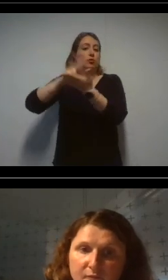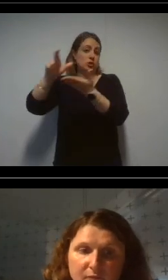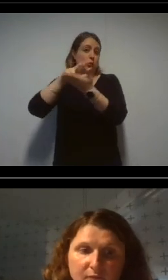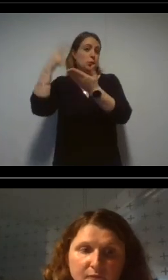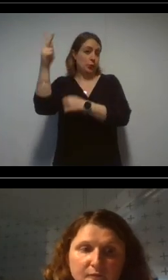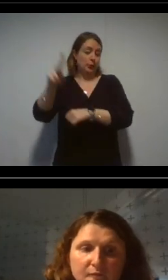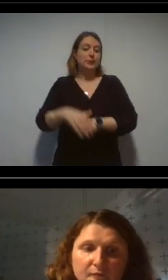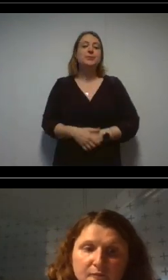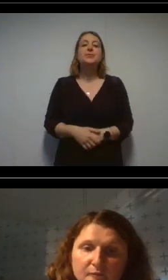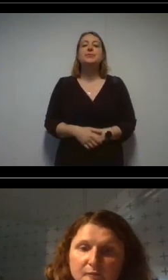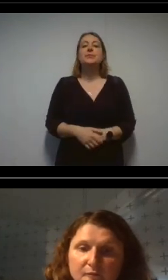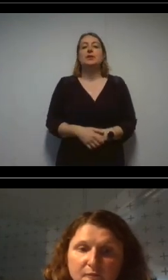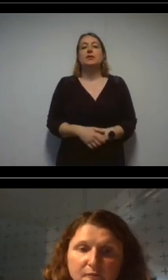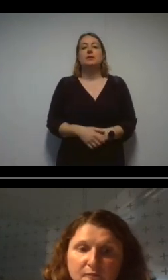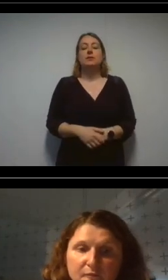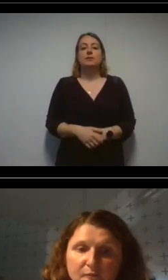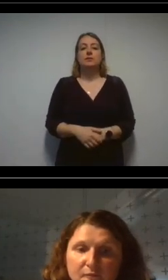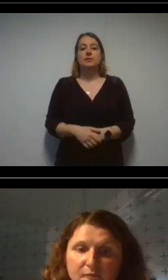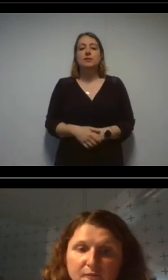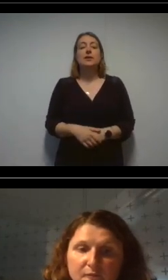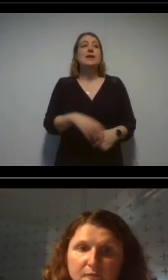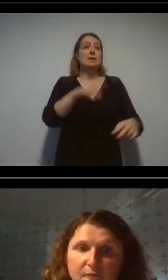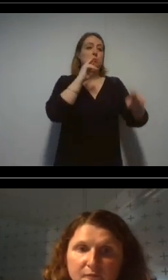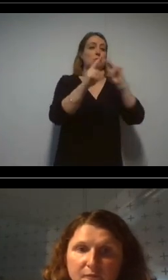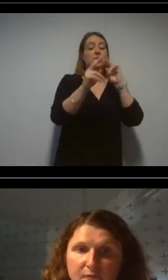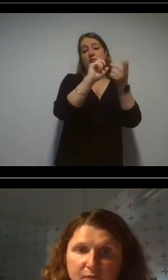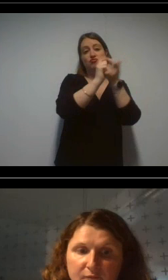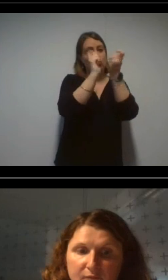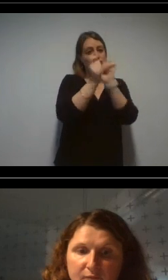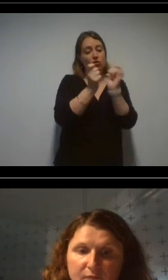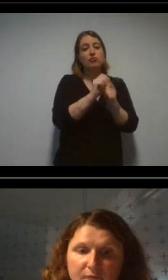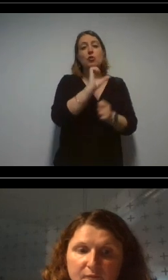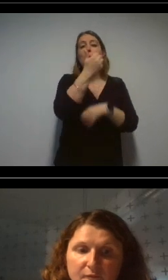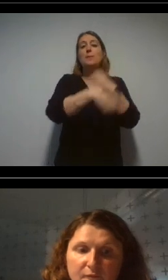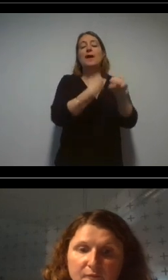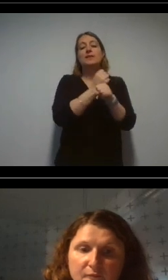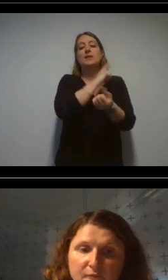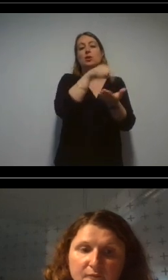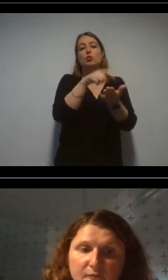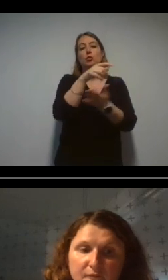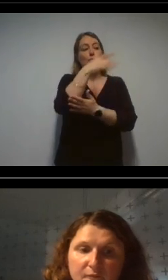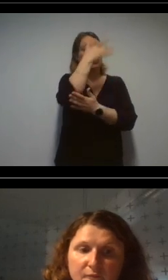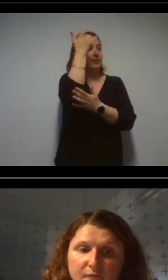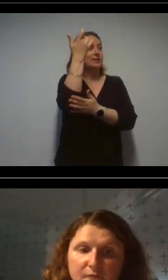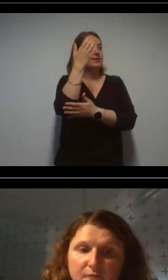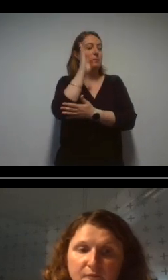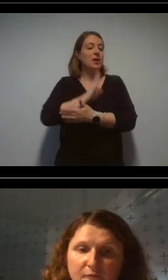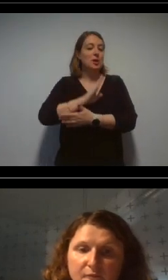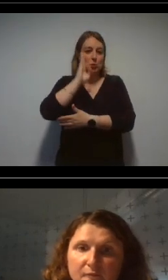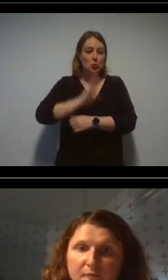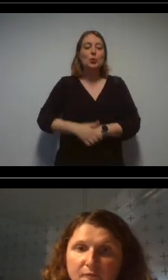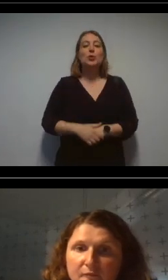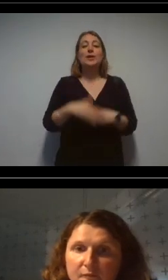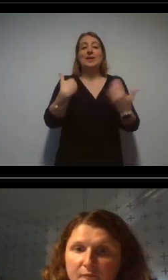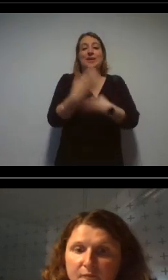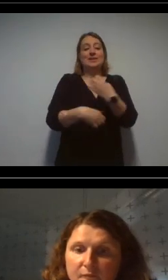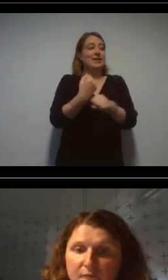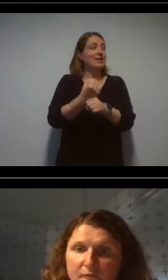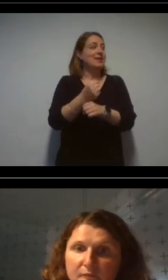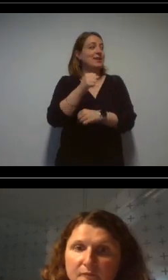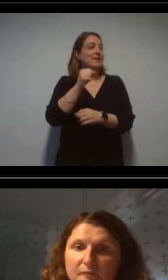Lyon. Et en Bretagne, on change. Donc, la première année, on l'a fait à Saint-Brieuc. Cette année, on l'avait fait à Vannes,